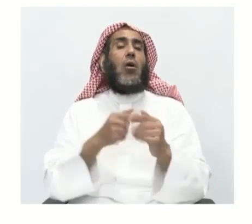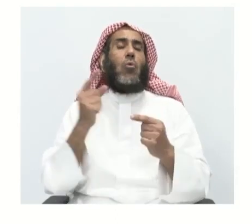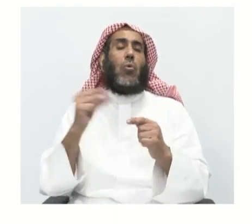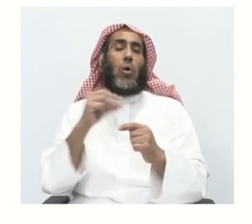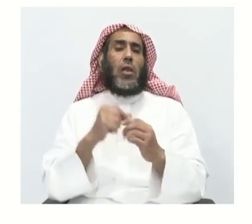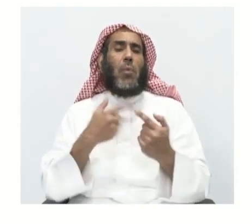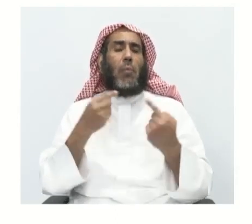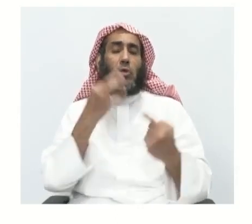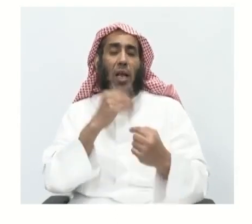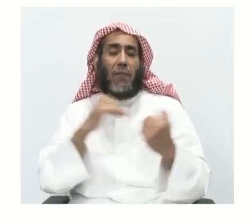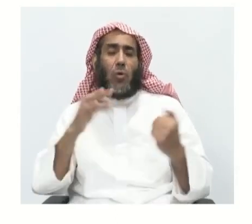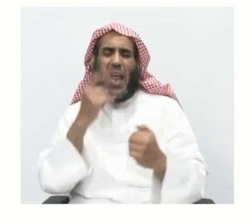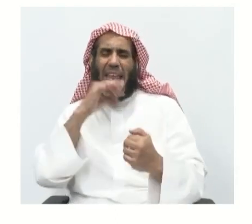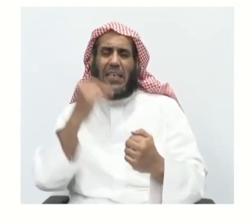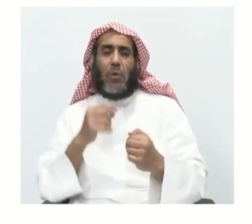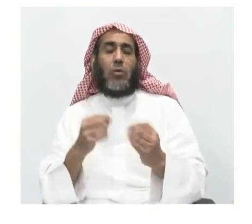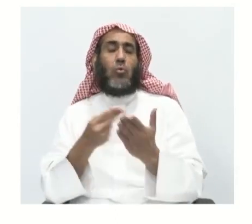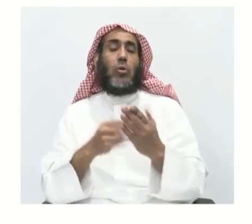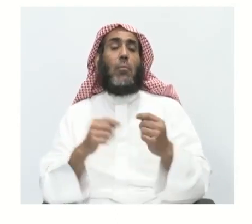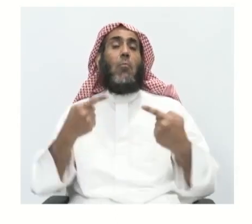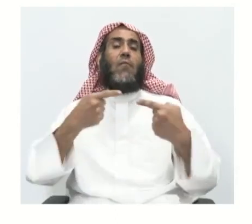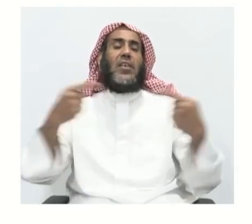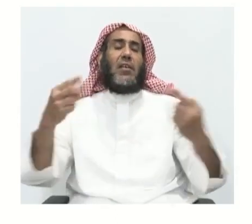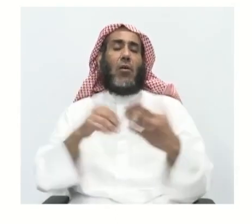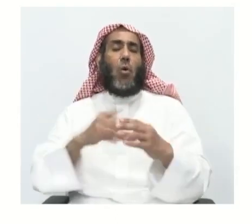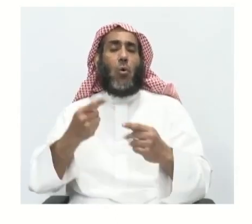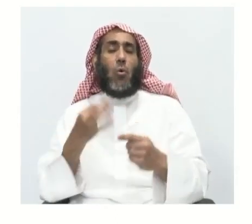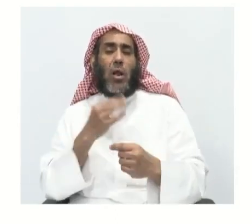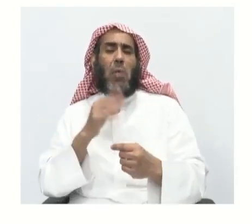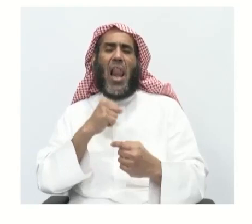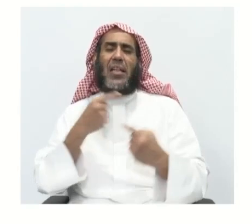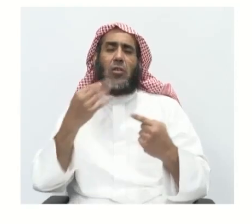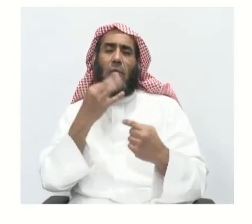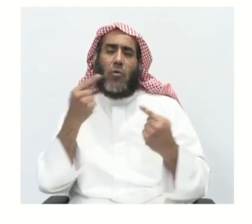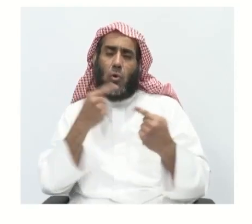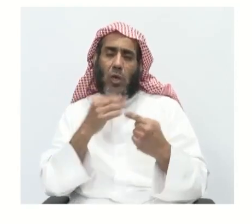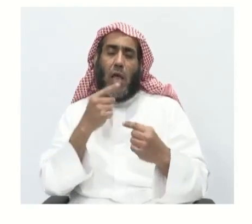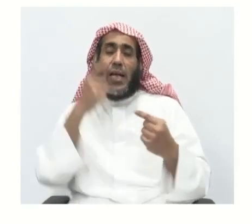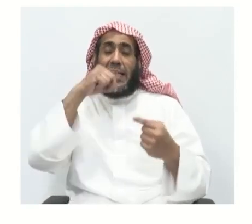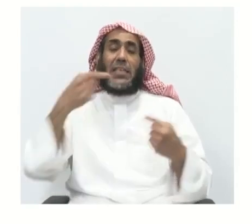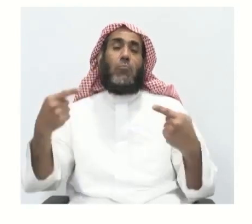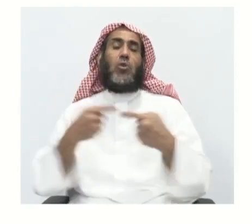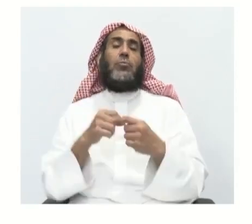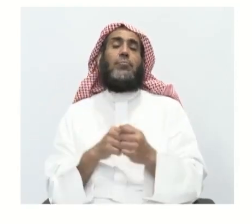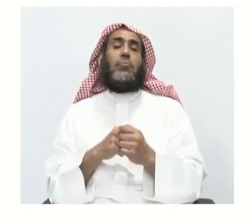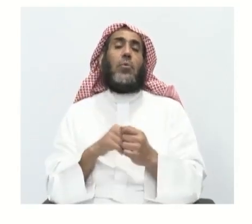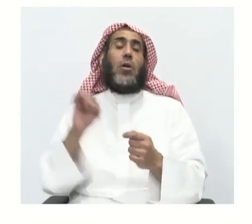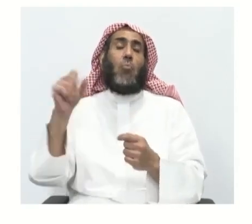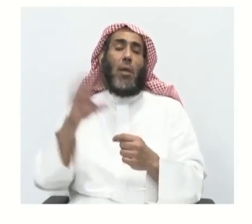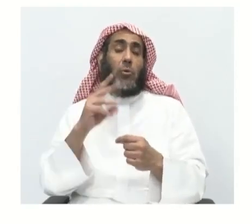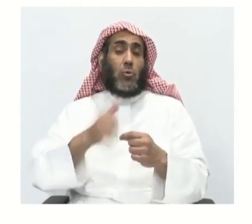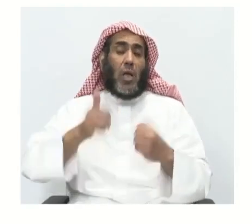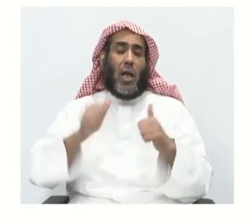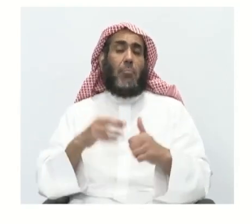فزيادة يجب ان تكتب منفصله في الرسم وكل كلمه لا تستقل في النطق يجب وصلها هنا محمد طالب